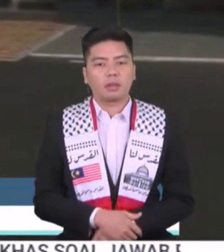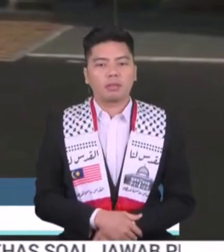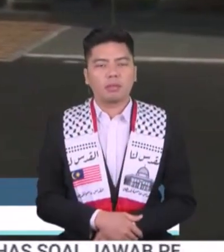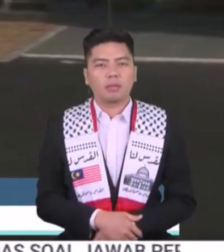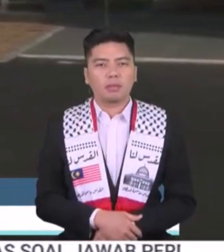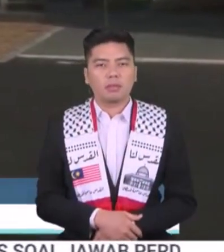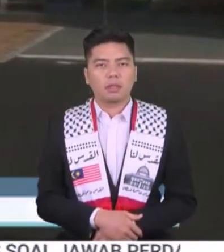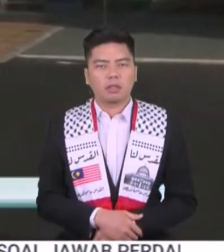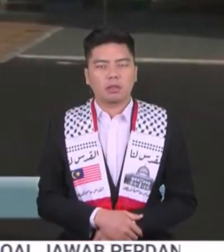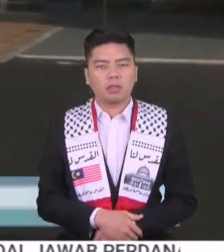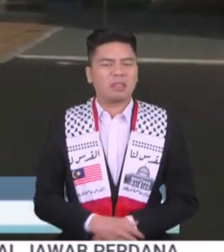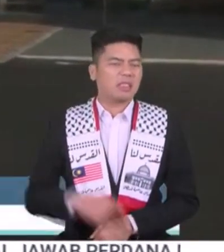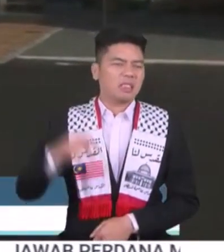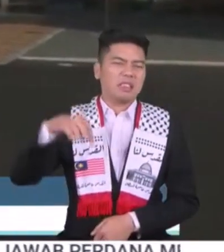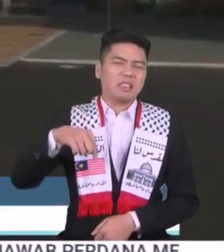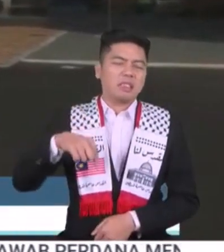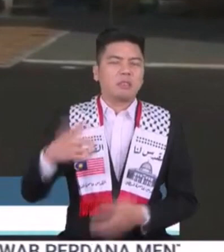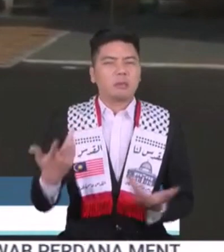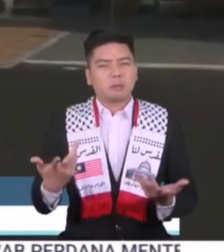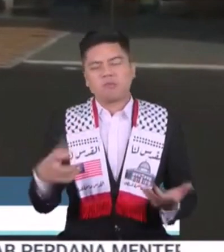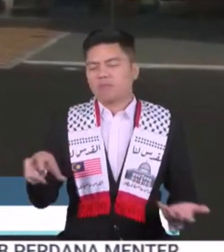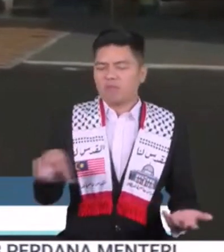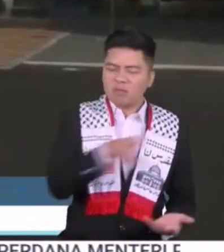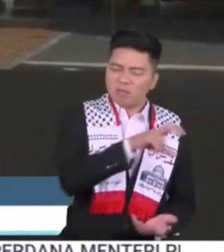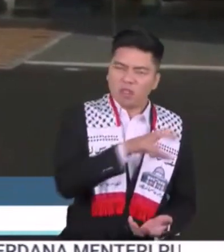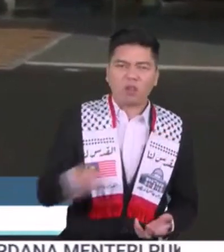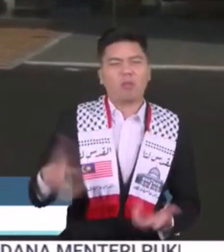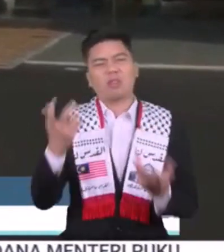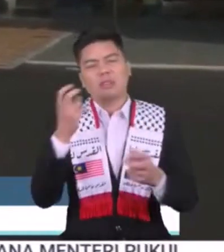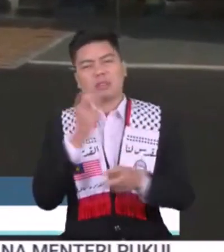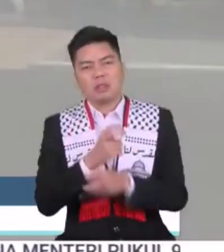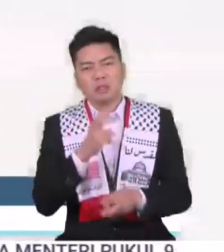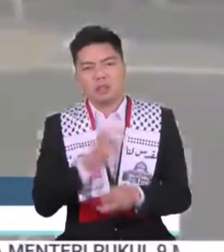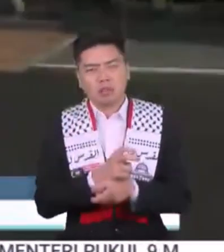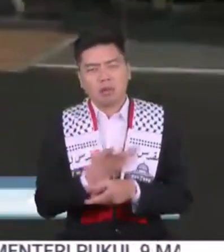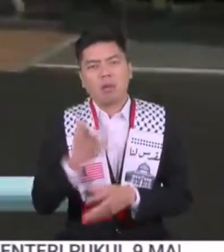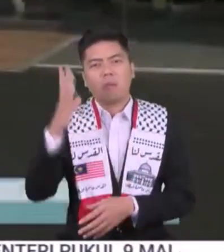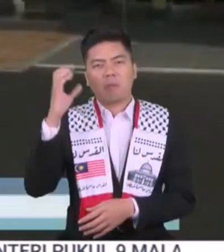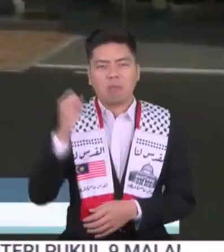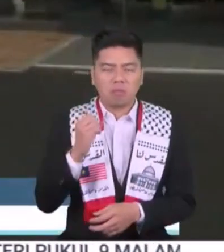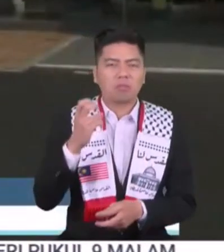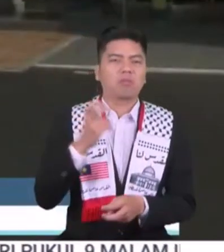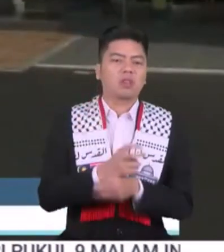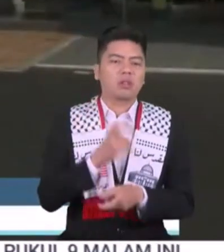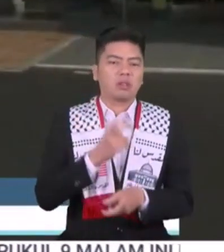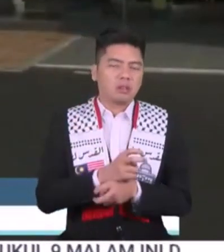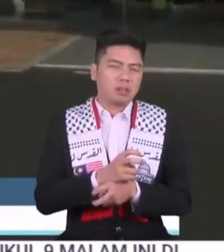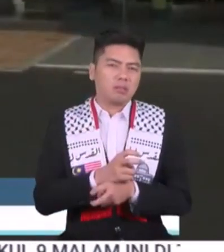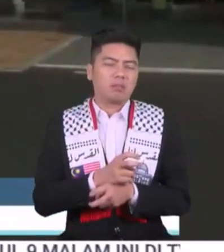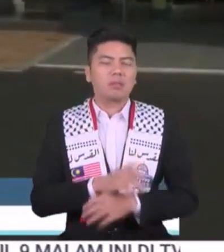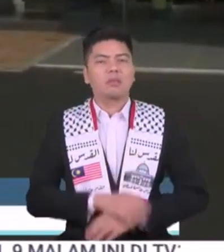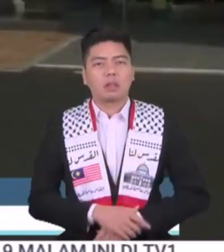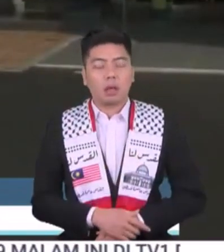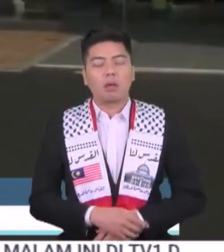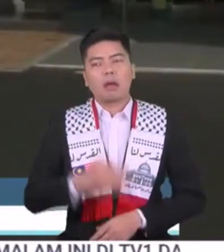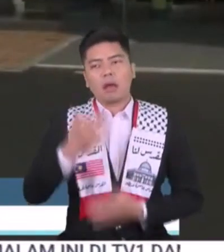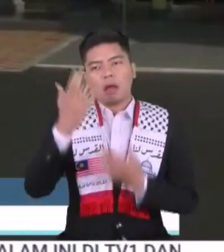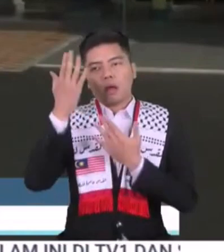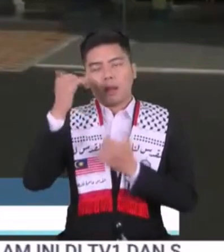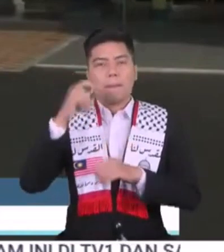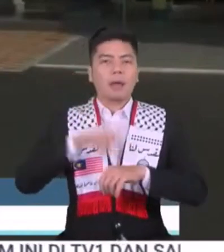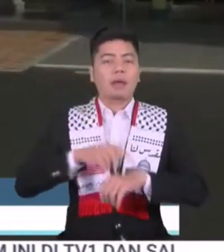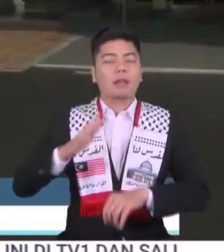sini transport problem lah, sebab transport awam. So itulah, kalau akan